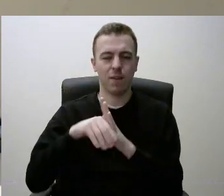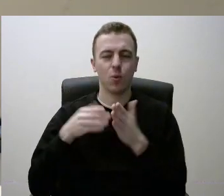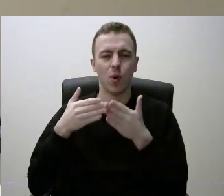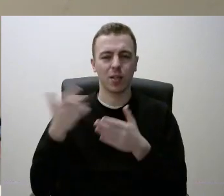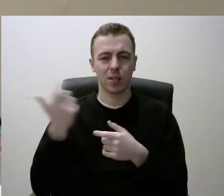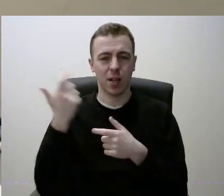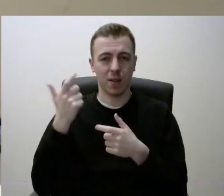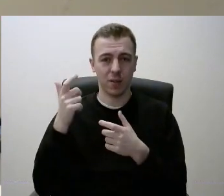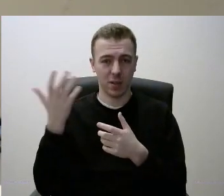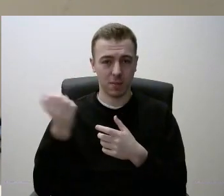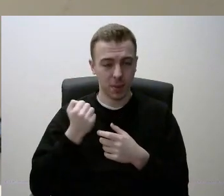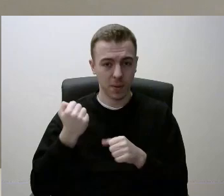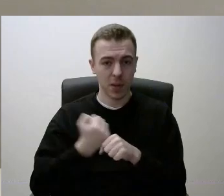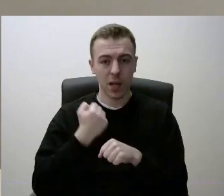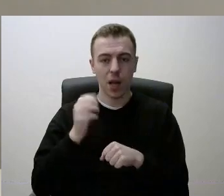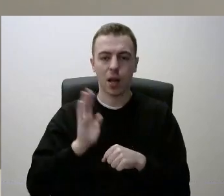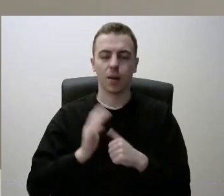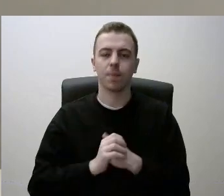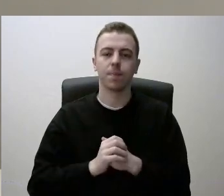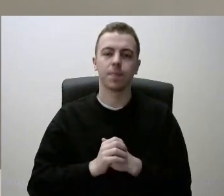Birutė Andruškaitė, Laisvės partija.